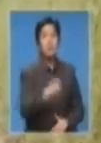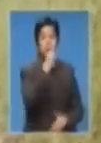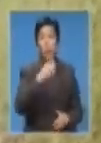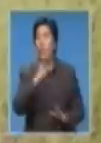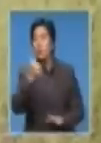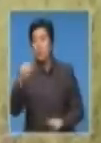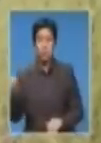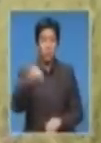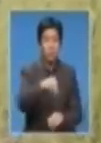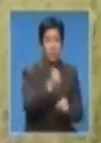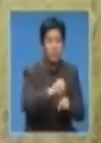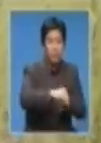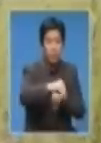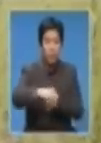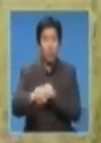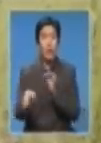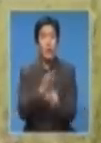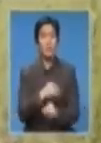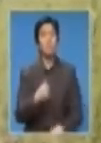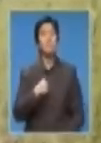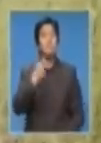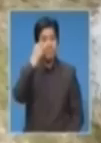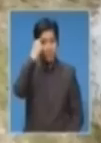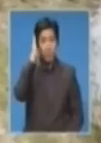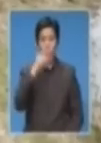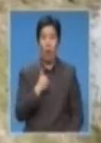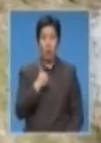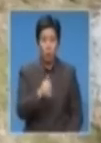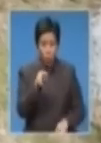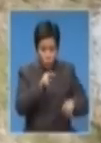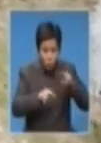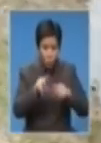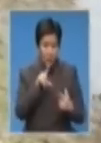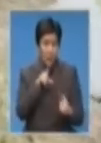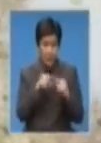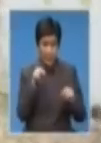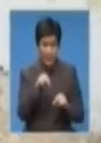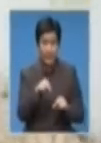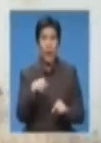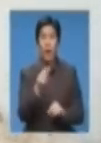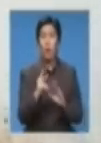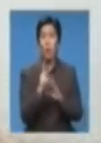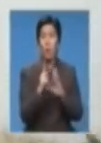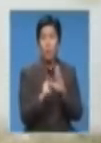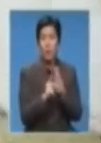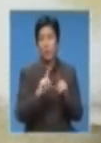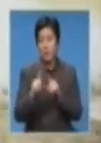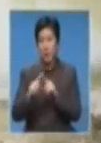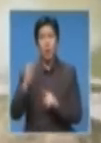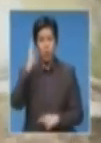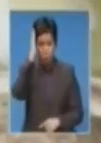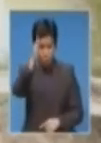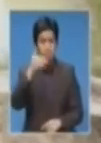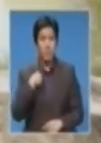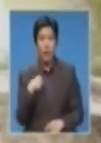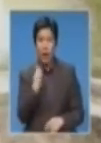มันเหมือนกับมัดมือโชคกันอยู่ผมจะให้เข้าไปดูรายละเอียดในตั้งแต่ขอบนี้เป็นต้นไปนะครับแล้วก็จะต้องมีกฎหมายมีอะไรทั้งอย่างที่จะ